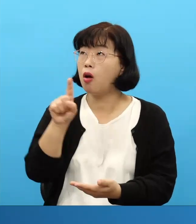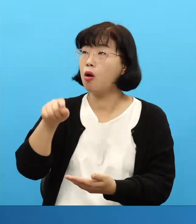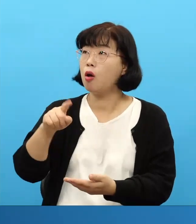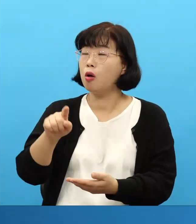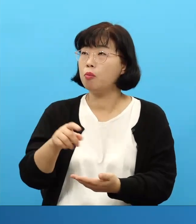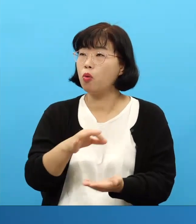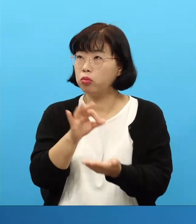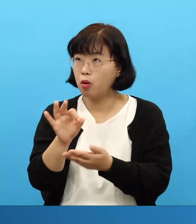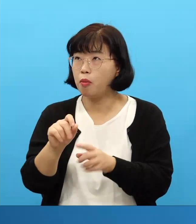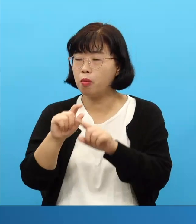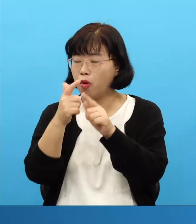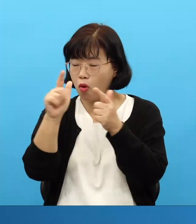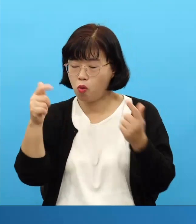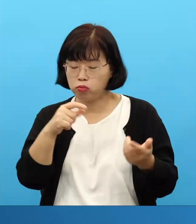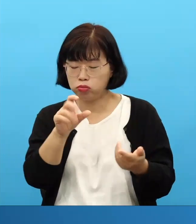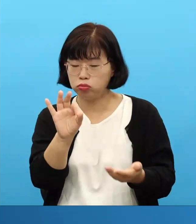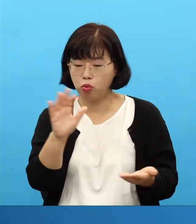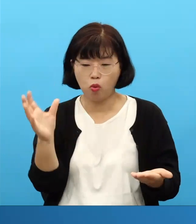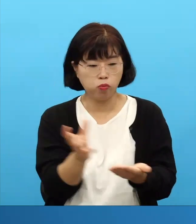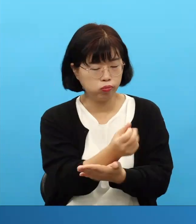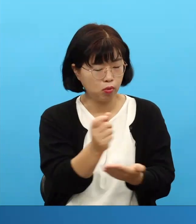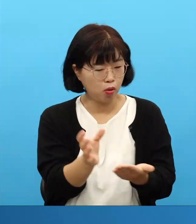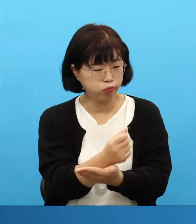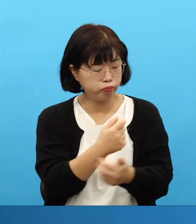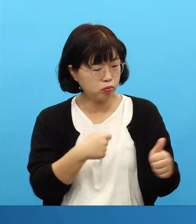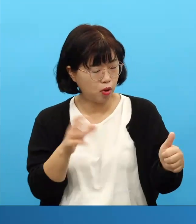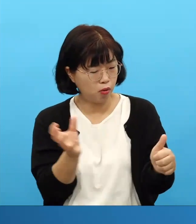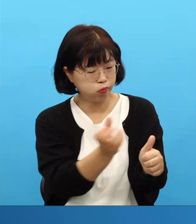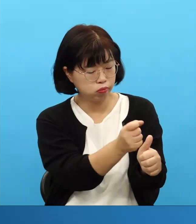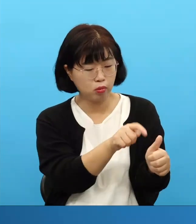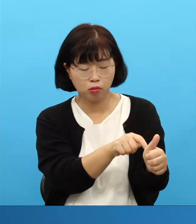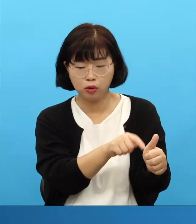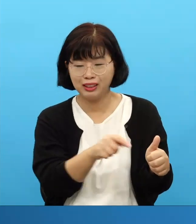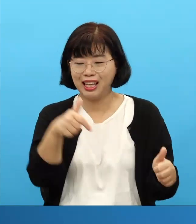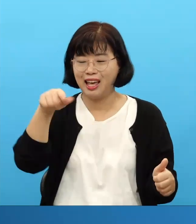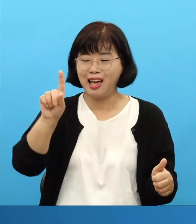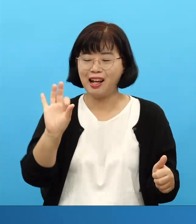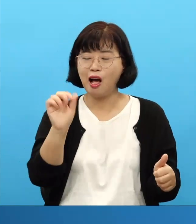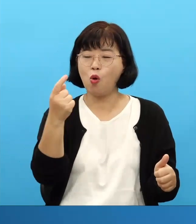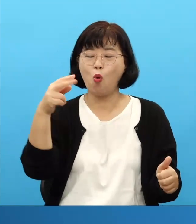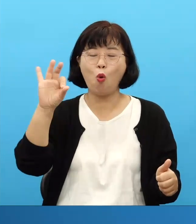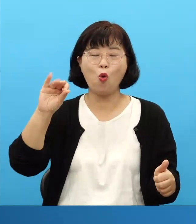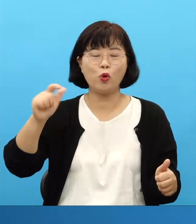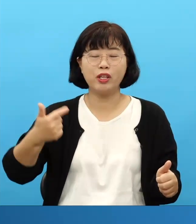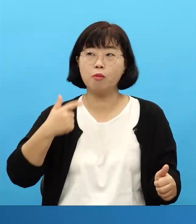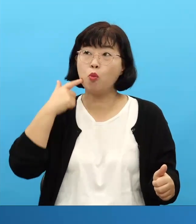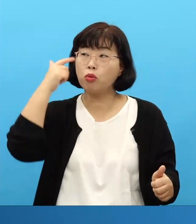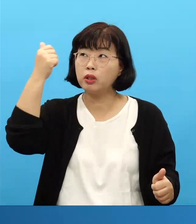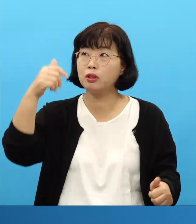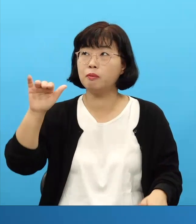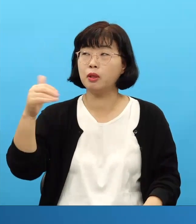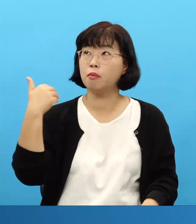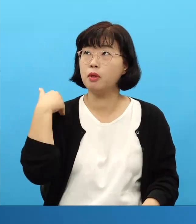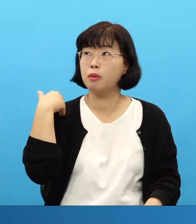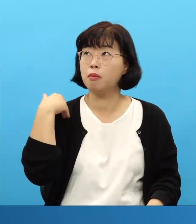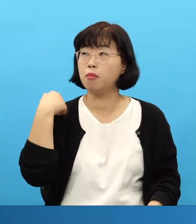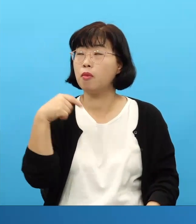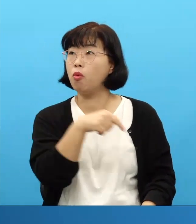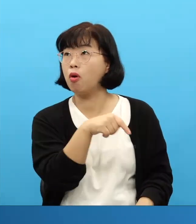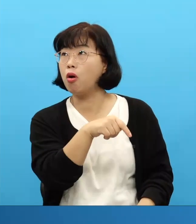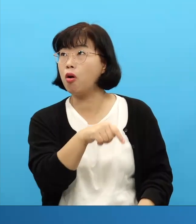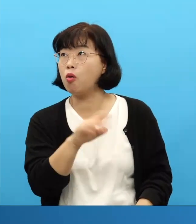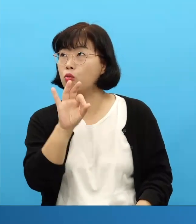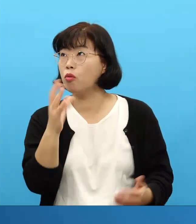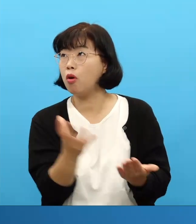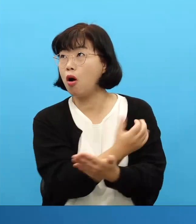그래. him, saying he's taking all of our money. 아니, 진짜 다 가져가는 거야. And when I looked at it, he really was taking 되잖아요. all the money. That makes no sense. 왜 네가 다 가져갔냐? 선교한테 써야지. And